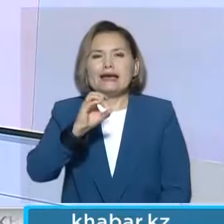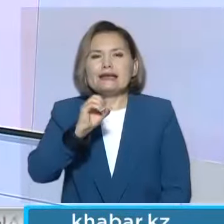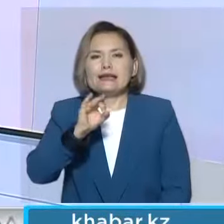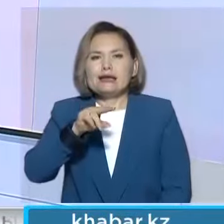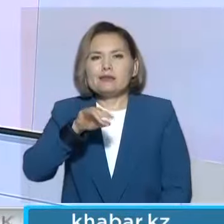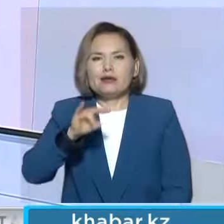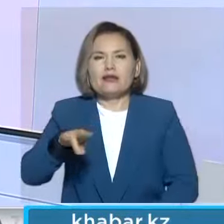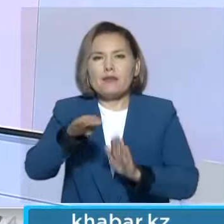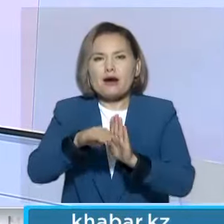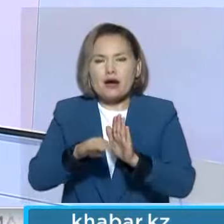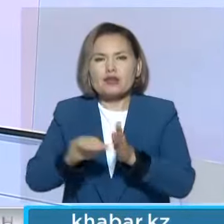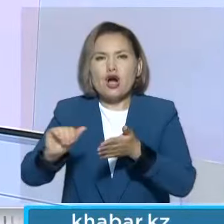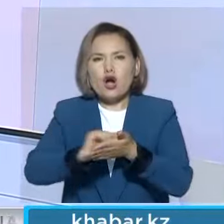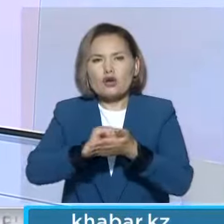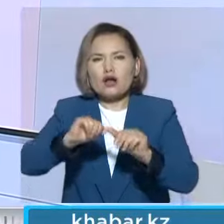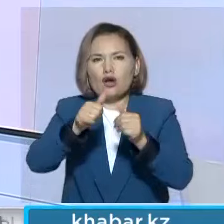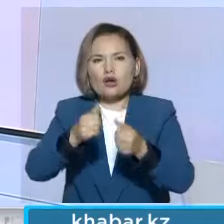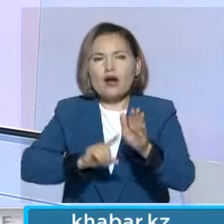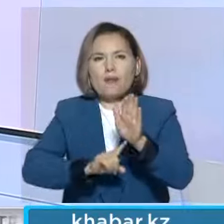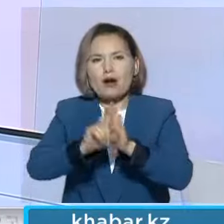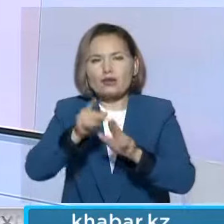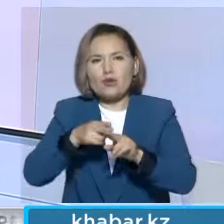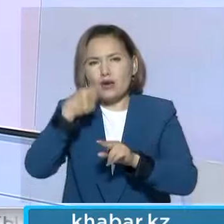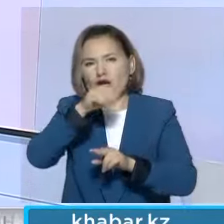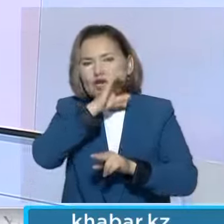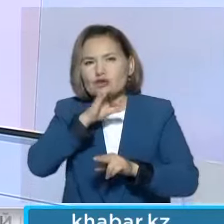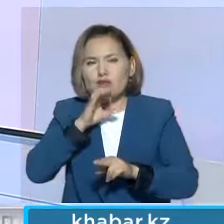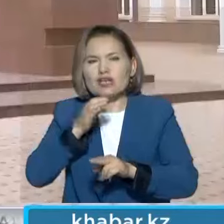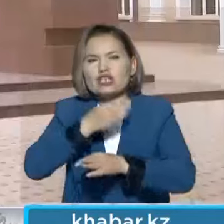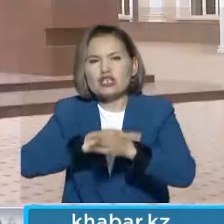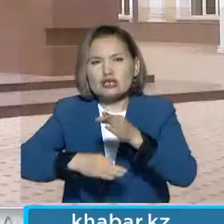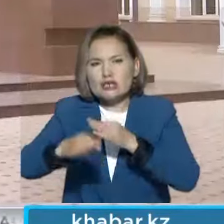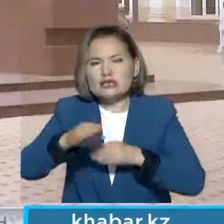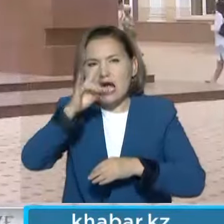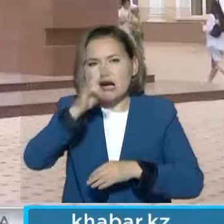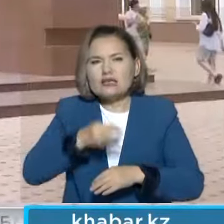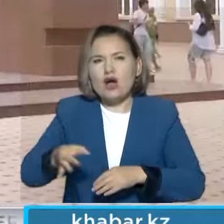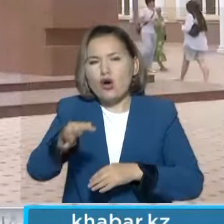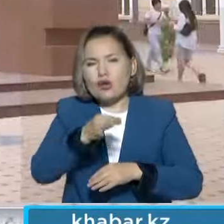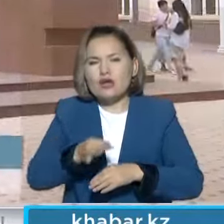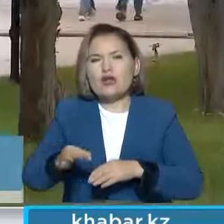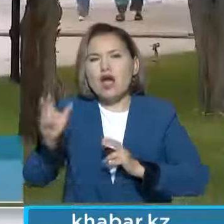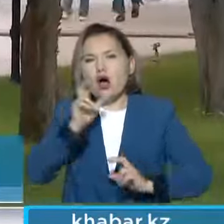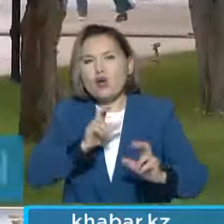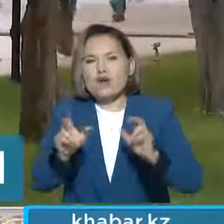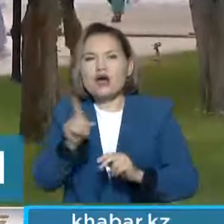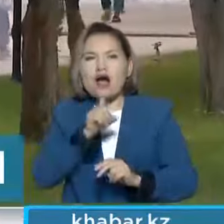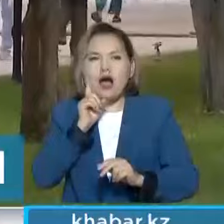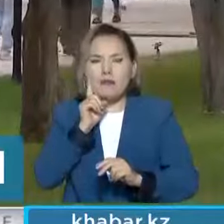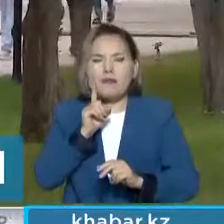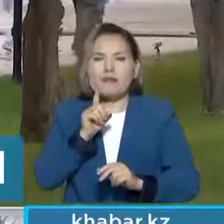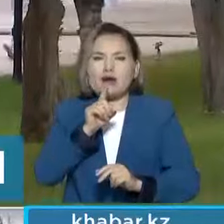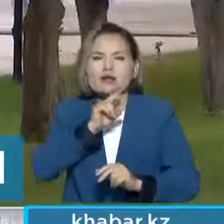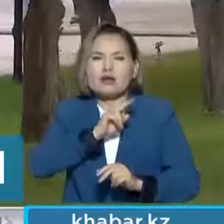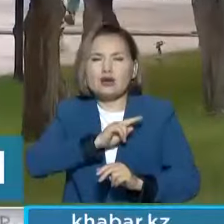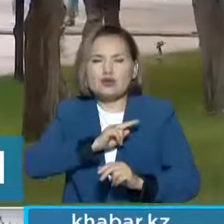Серпін бағдарламасына құжат қабылдау басталды. Биыл солтүстік пен шығыстағы оқу орындарына оңтүстік аймақ жастары үшін